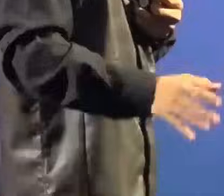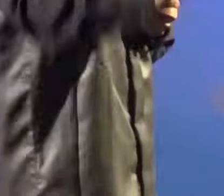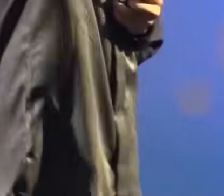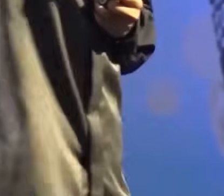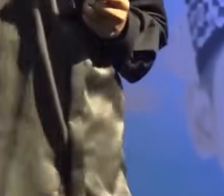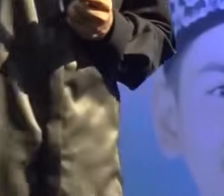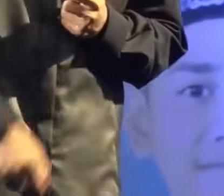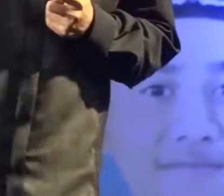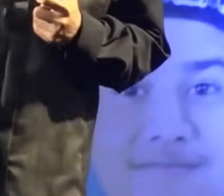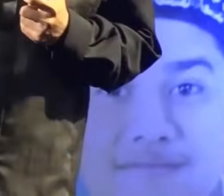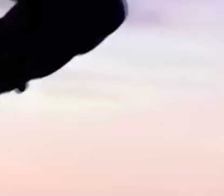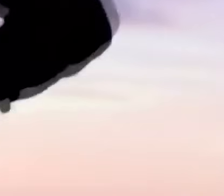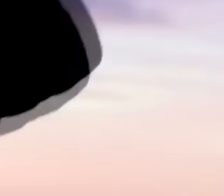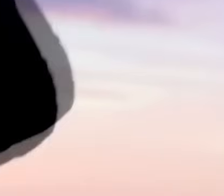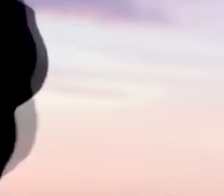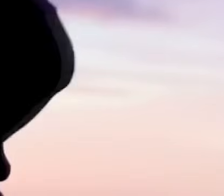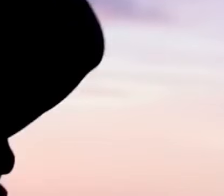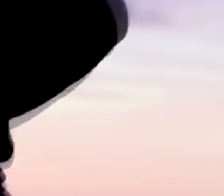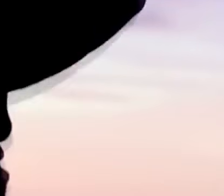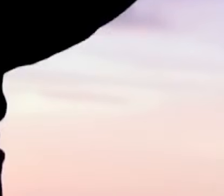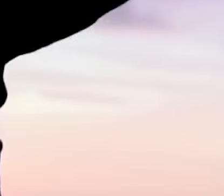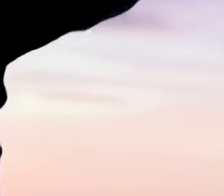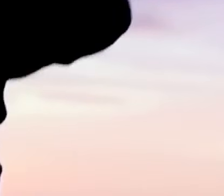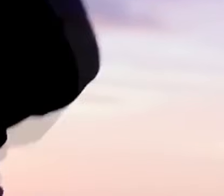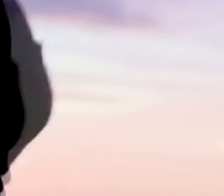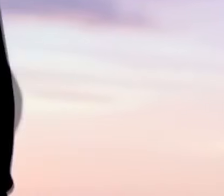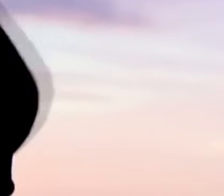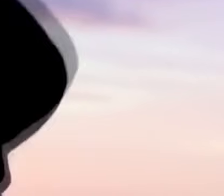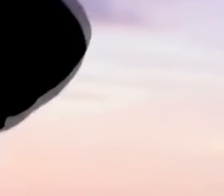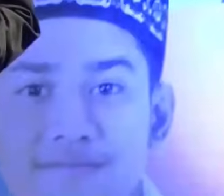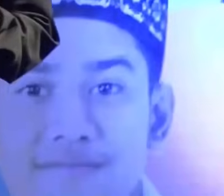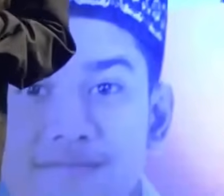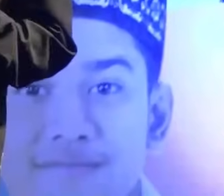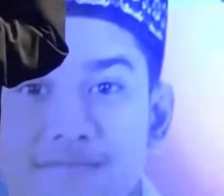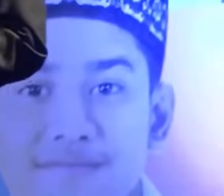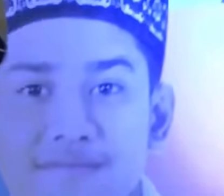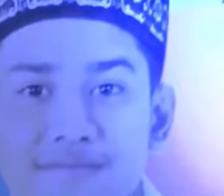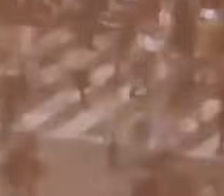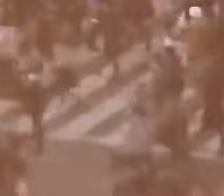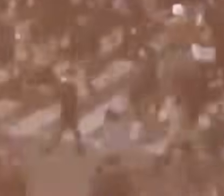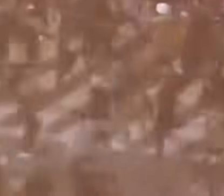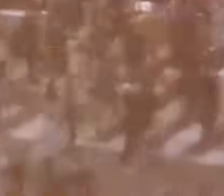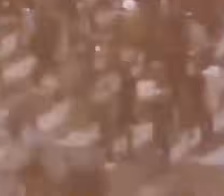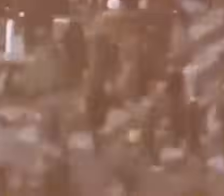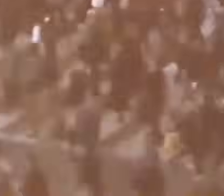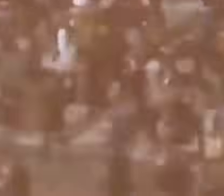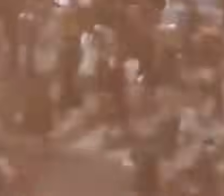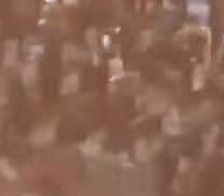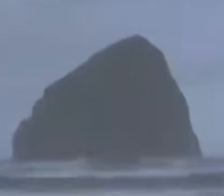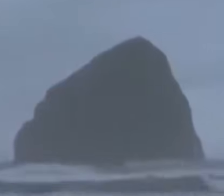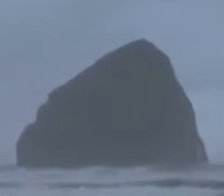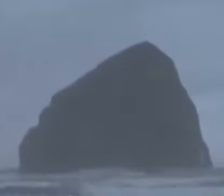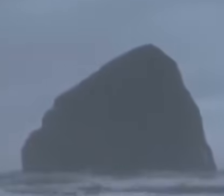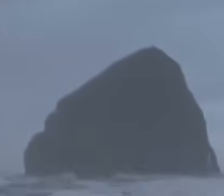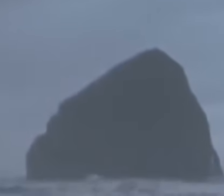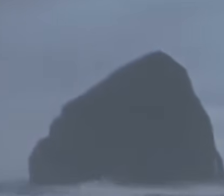meningkat, mustahil. Orang yang pertama kali berniat untuk hijrah, maka yang pertama Allah berikan bukan dunia. Dunia terlampau kecil.